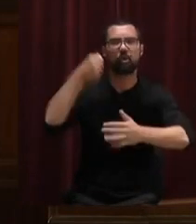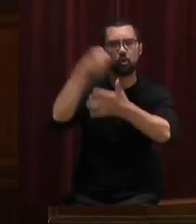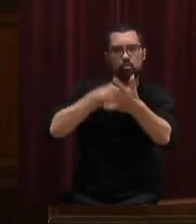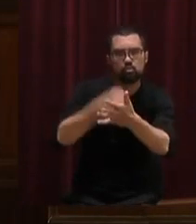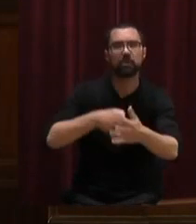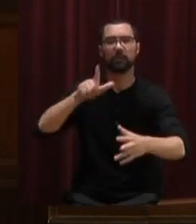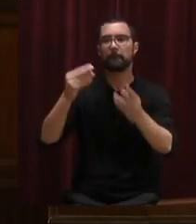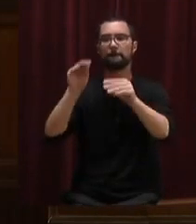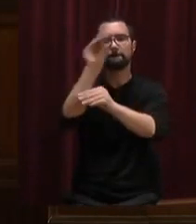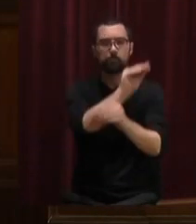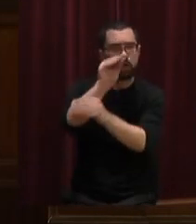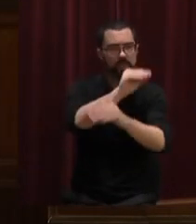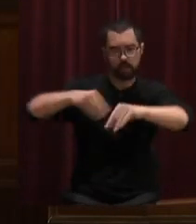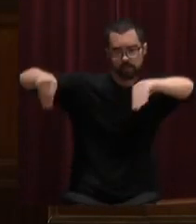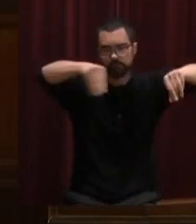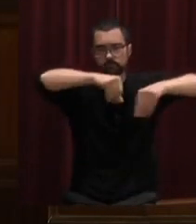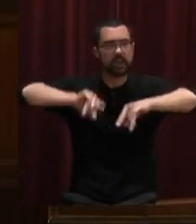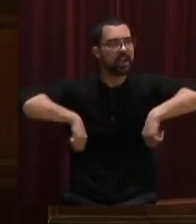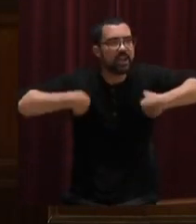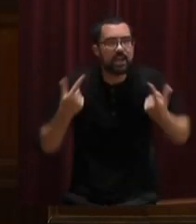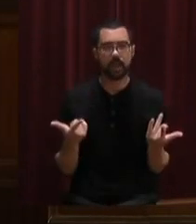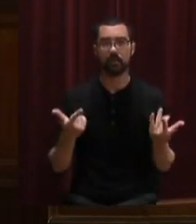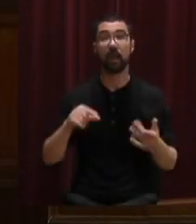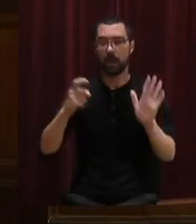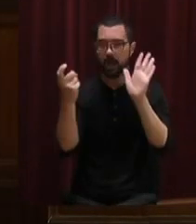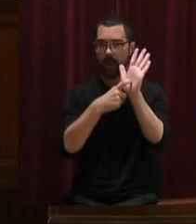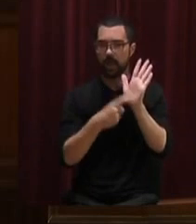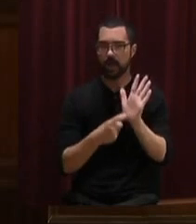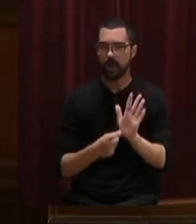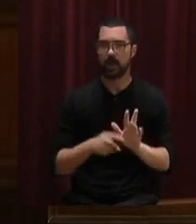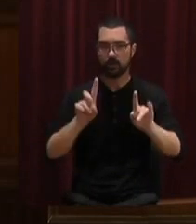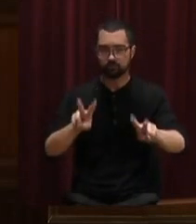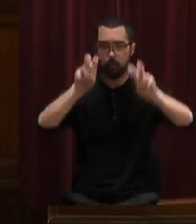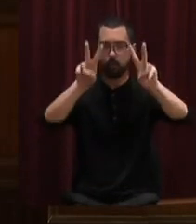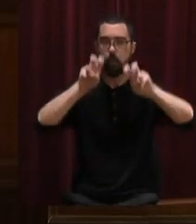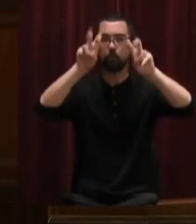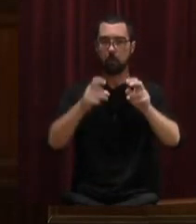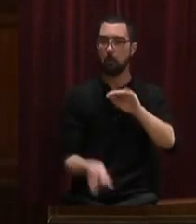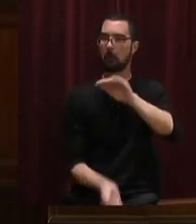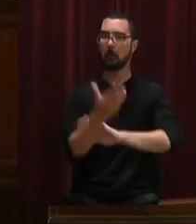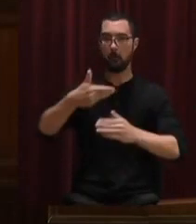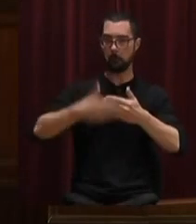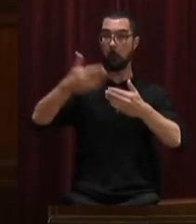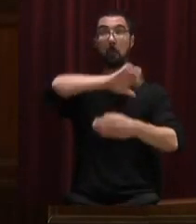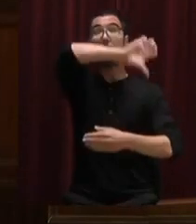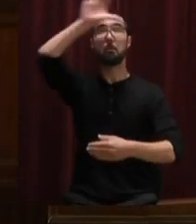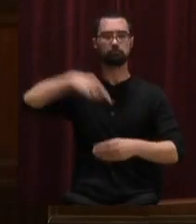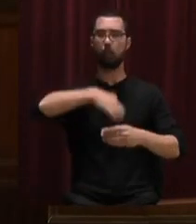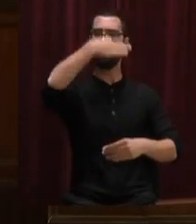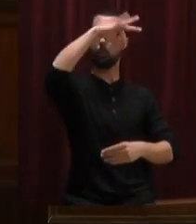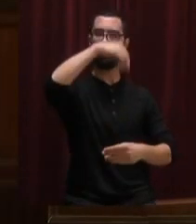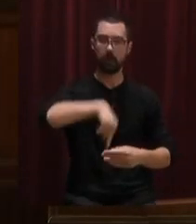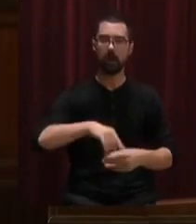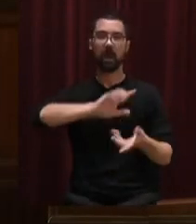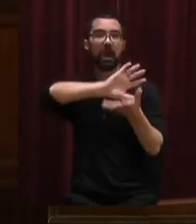la protecció de l'entorn. Varen néixer així lleis que ens situen a l'avantguarda europea, com a la del canvi climàtic, que ens permet